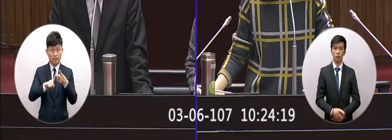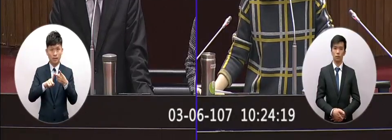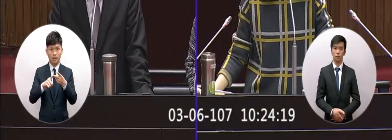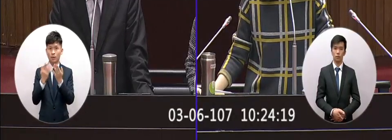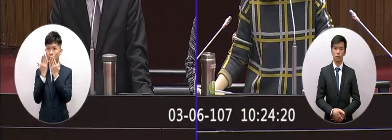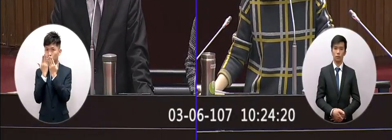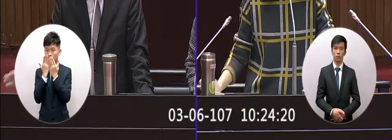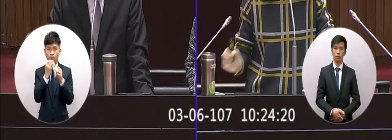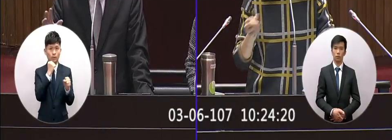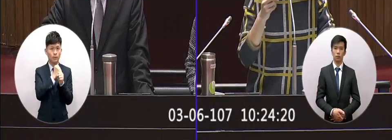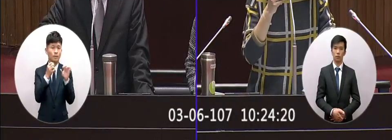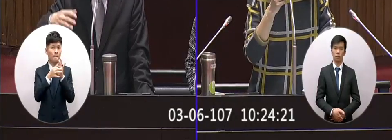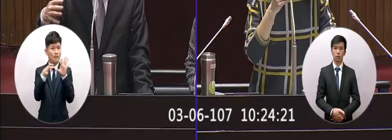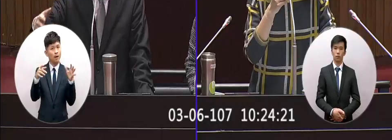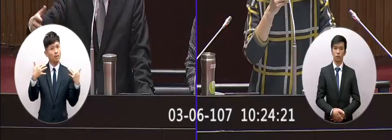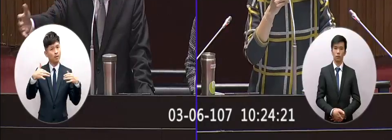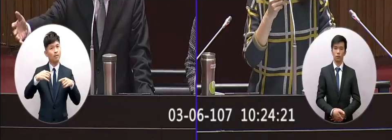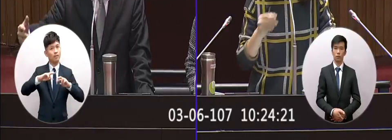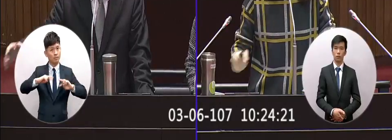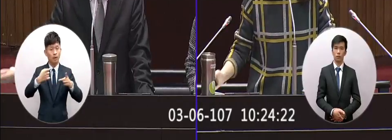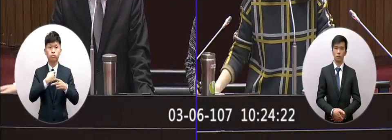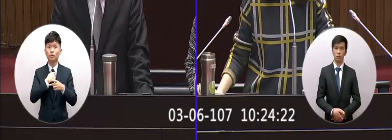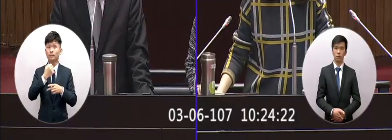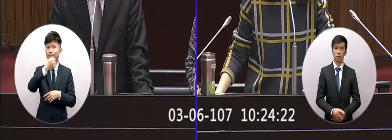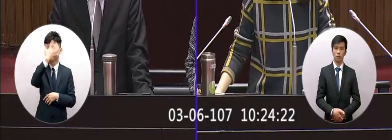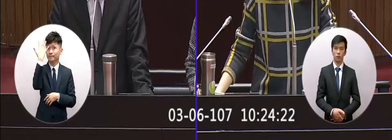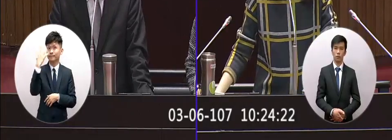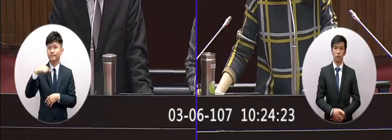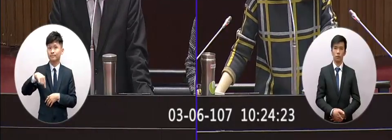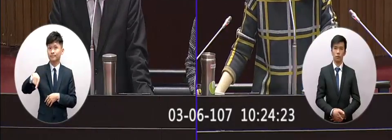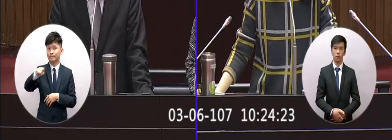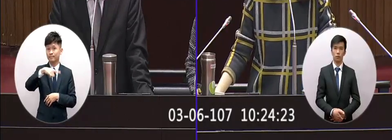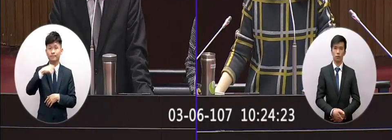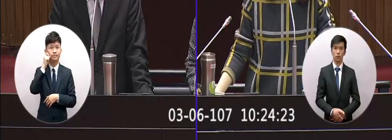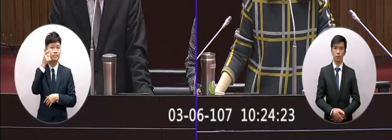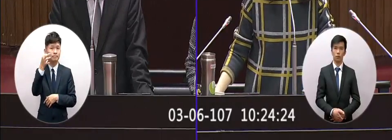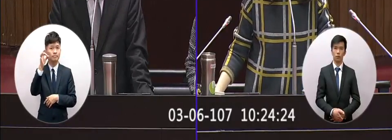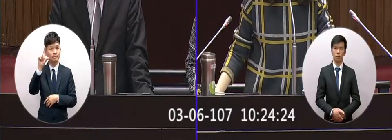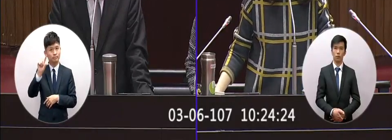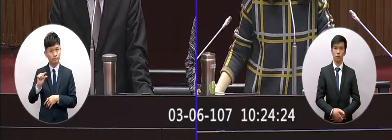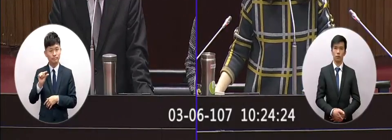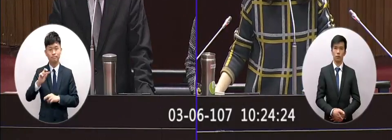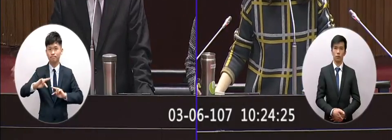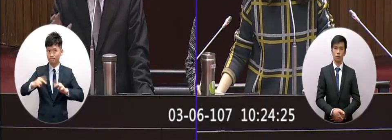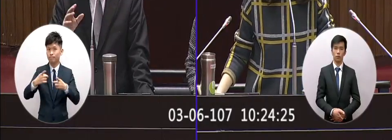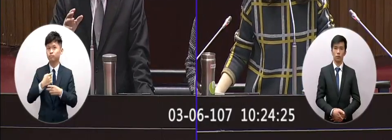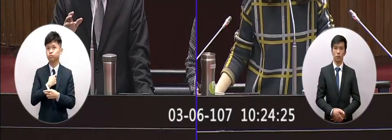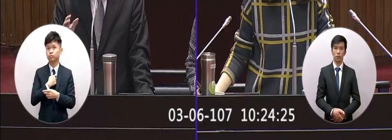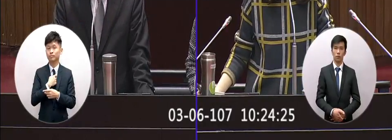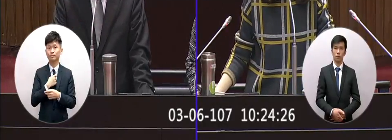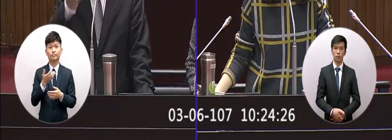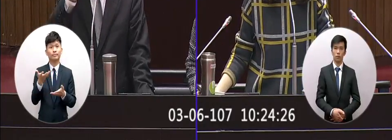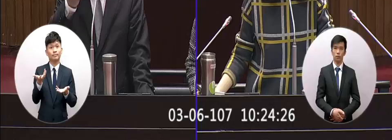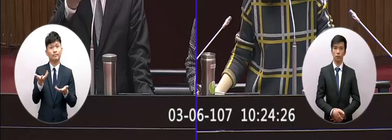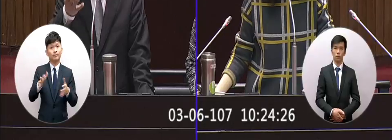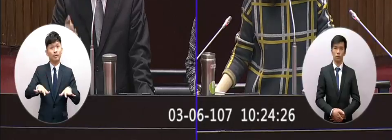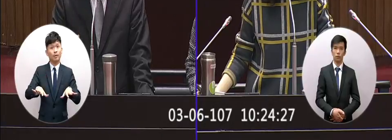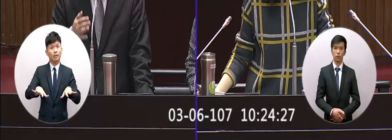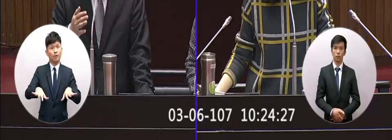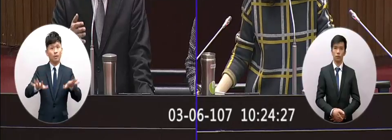用落差的问题，就是要去解决年轻人低薪的这个状况。那刚刚洪委员指教的说，要不